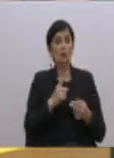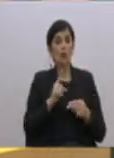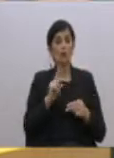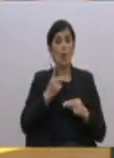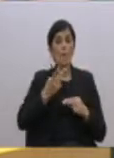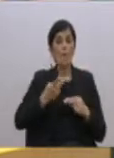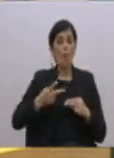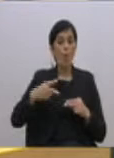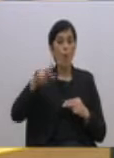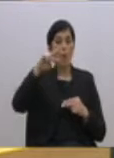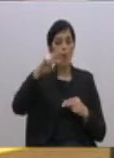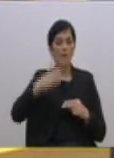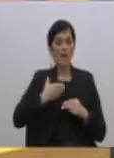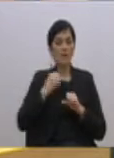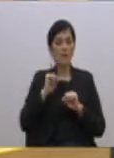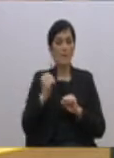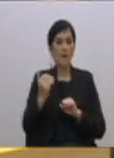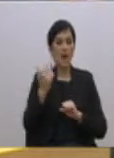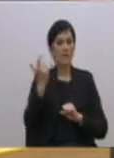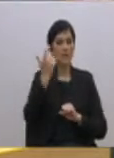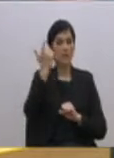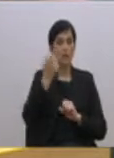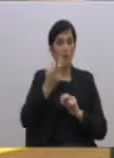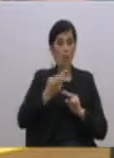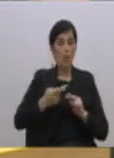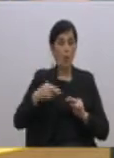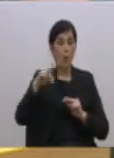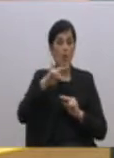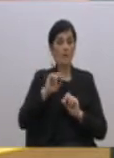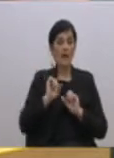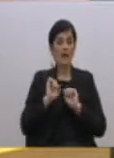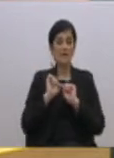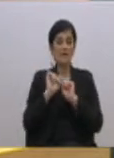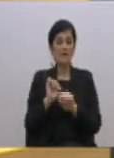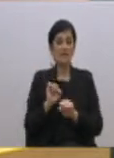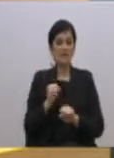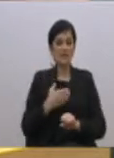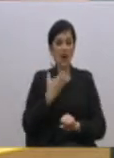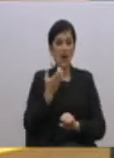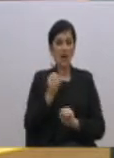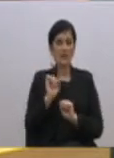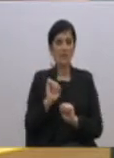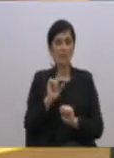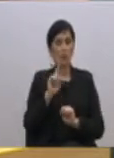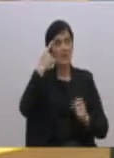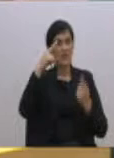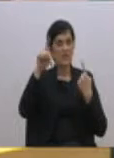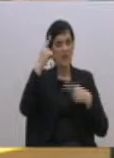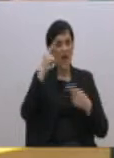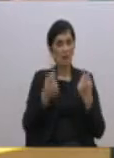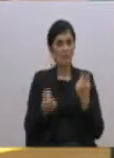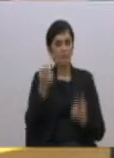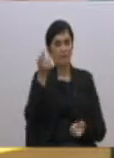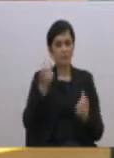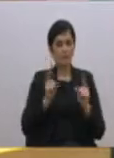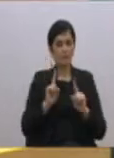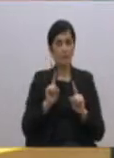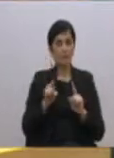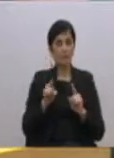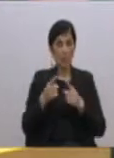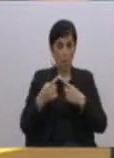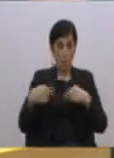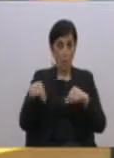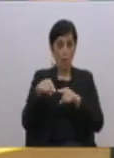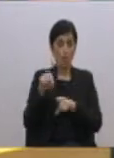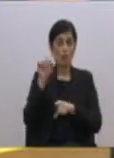gada azguie, s-a martat amă uchi de bluba. Urma gada azguie, s-a rom. Vinmese, ame ideea, iar ca ce nu da, rom. Es organul,